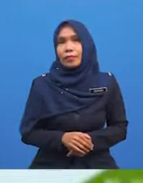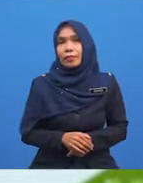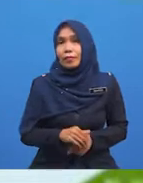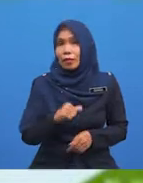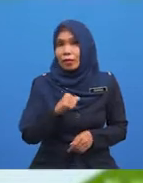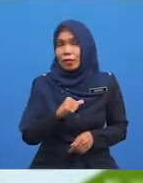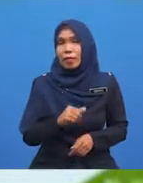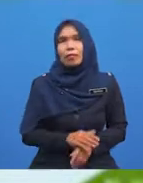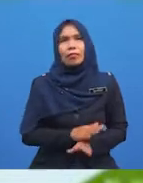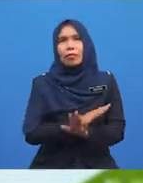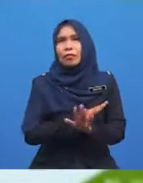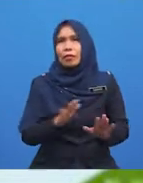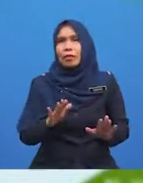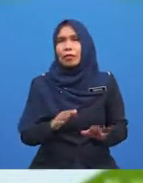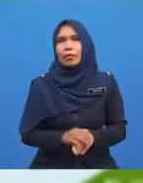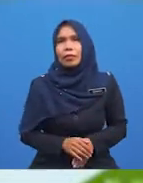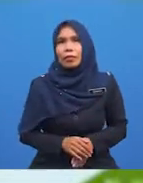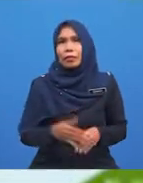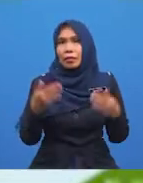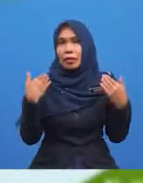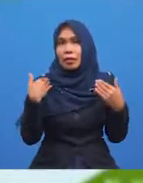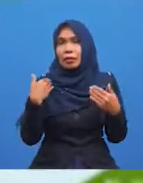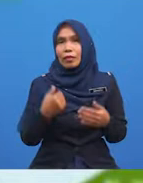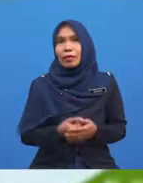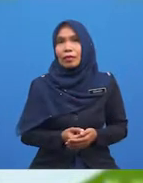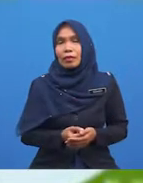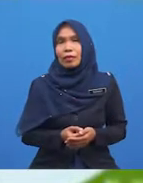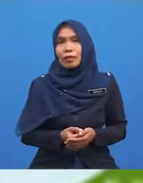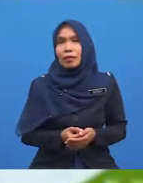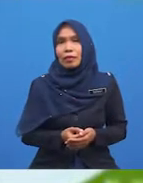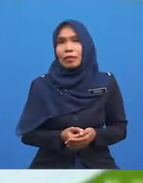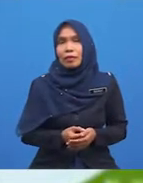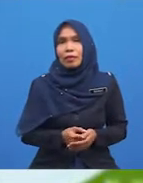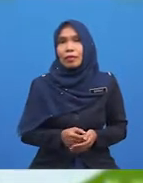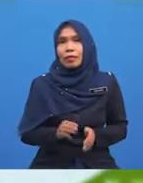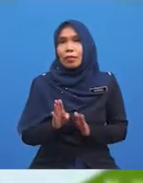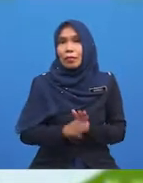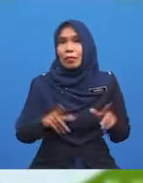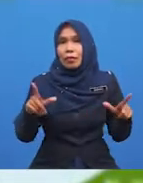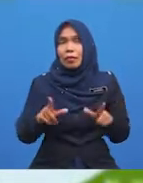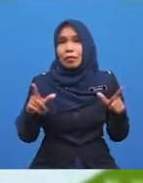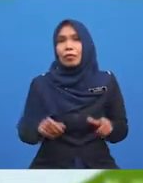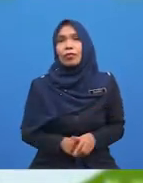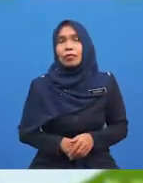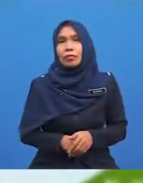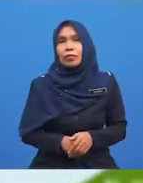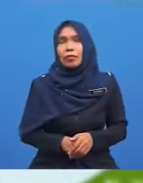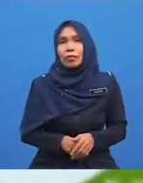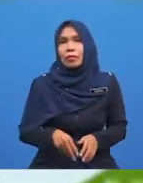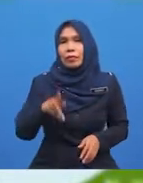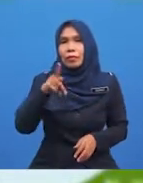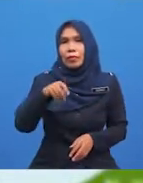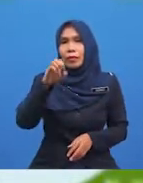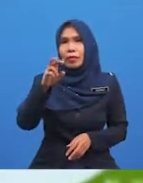tugas, tanpa pemusatan kuasa, dan yang paling penting adalah menjamin pentadbiran yang